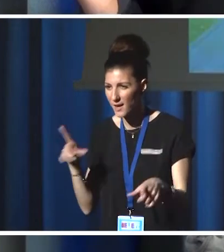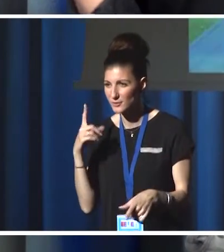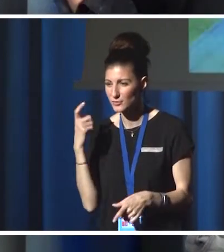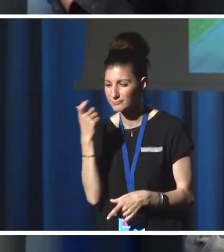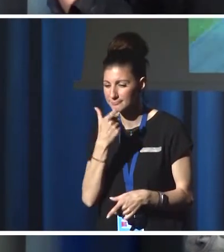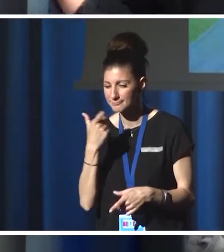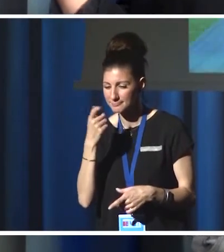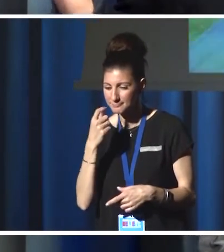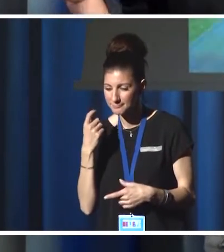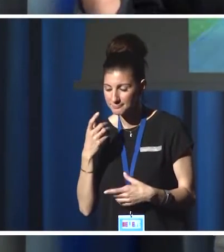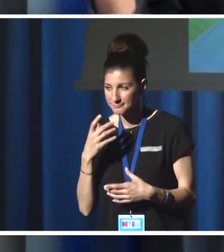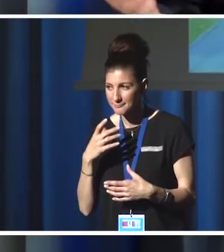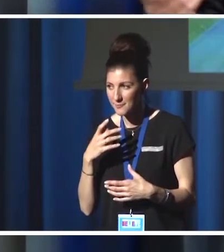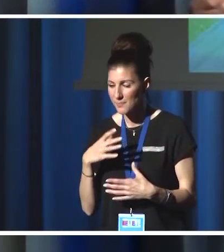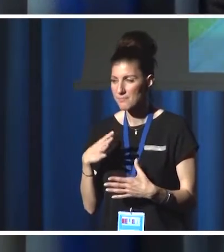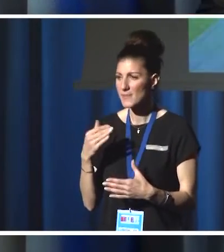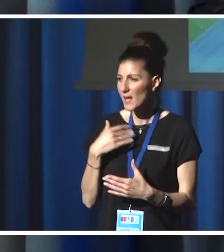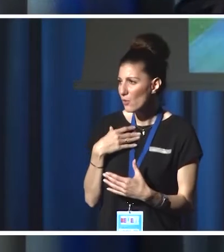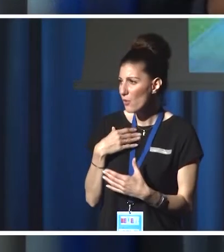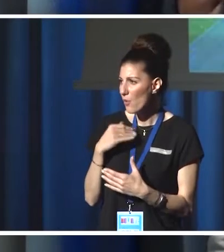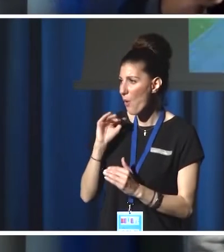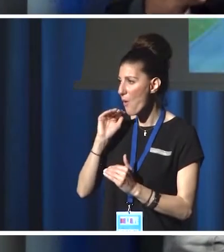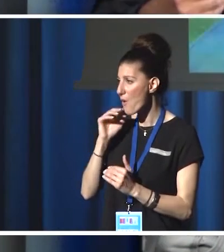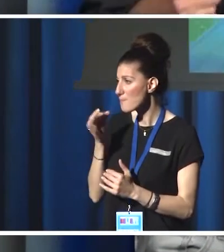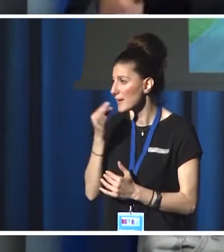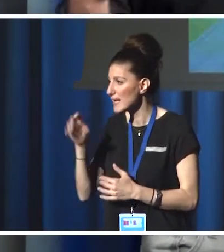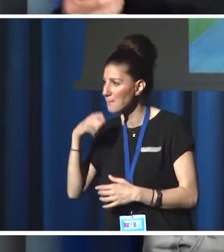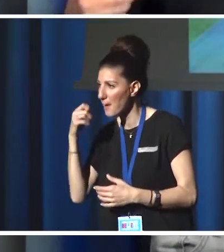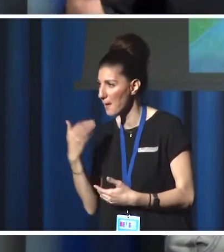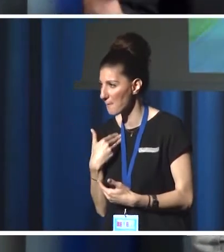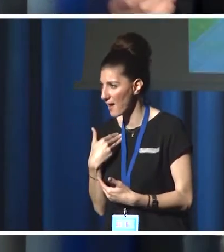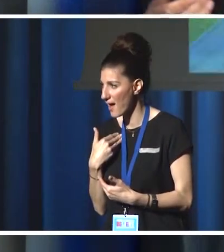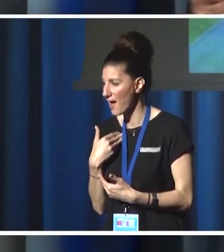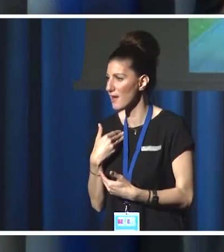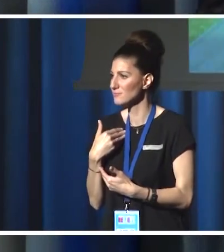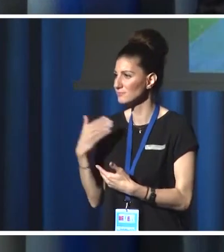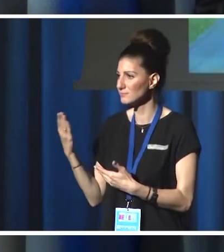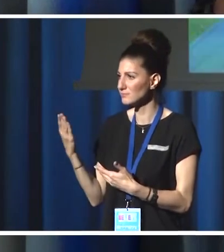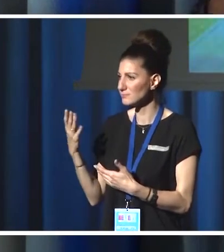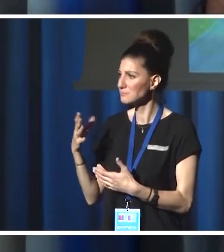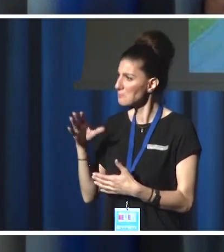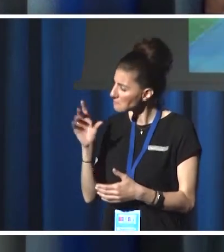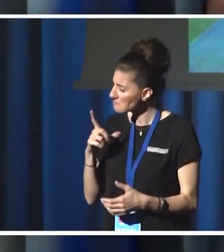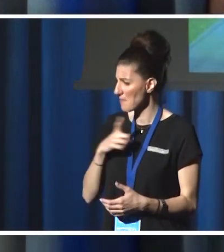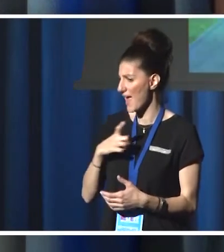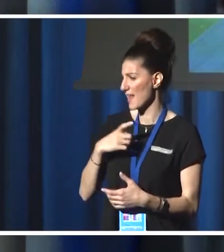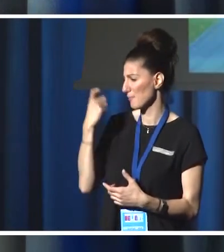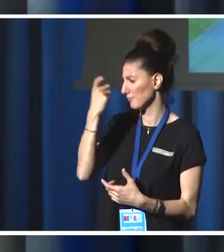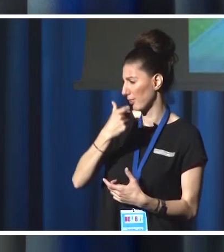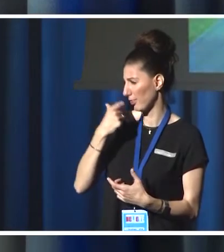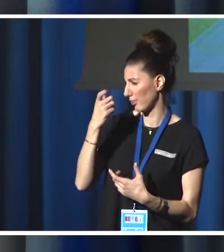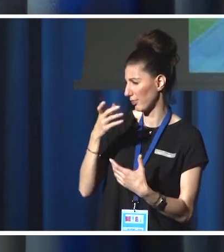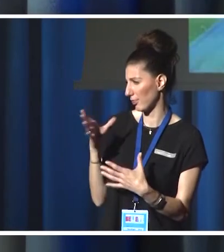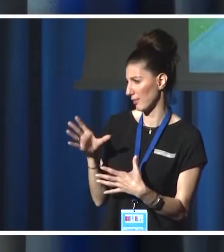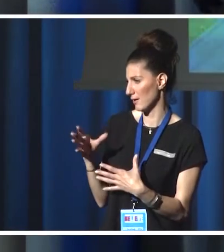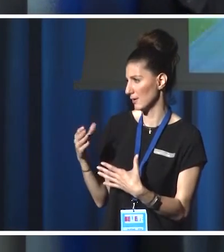δραστηριότητες περίμενα κάποια αντίδραση όταν εγώ τους ανακοίνωσα στους δικούς μου ότι